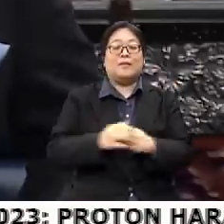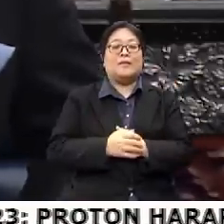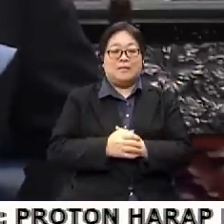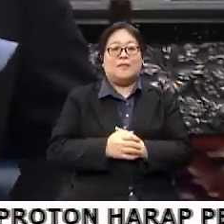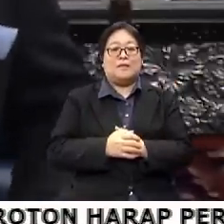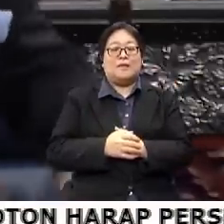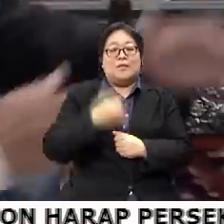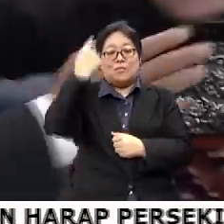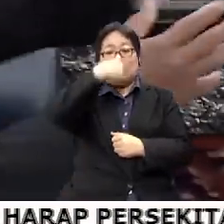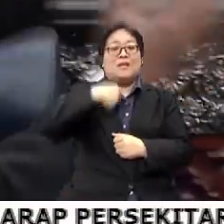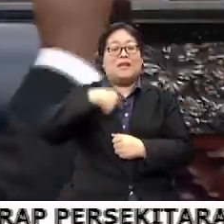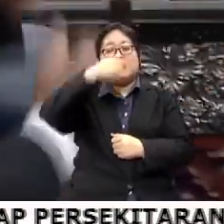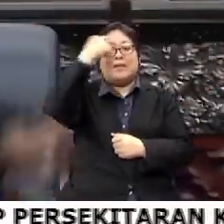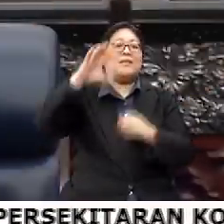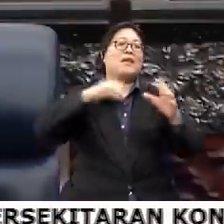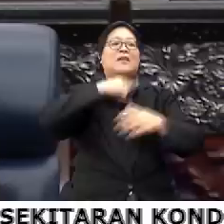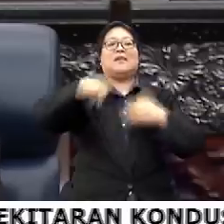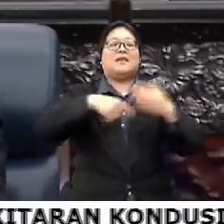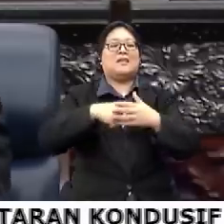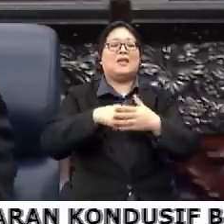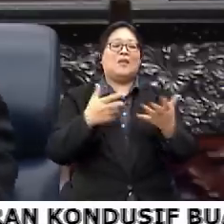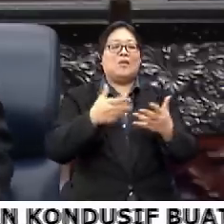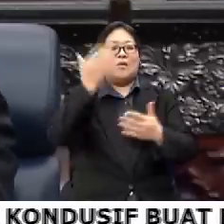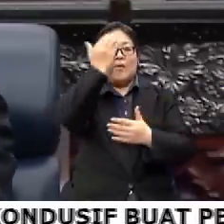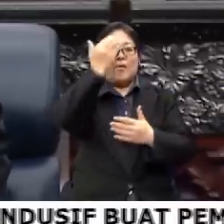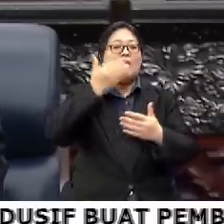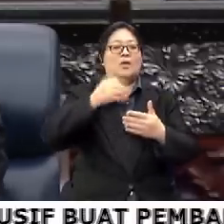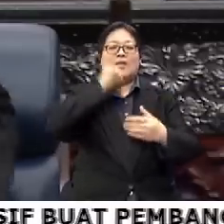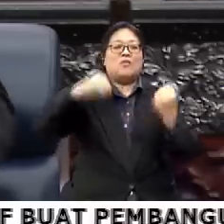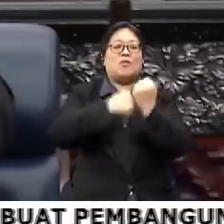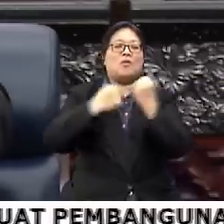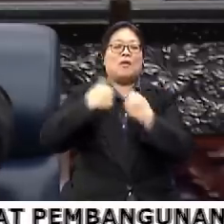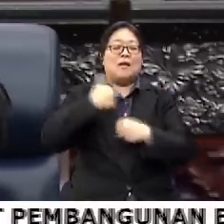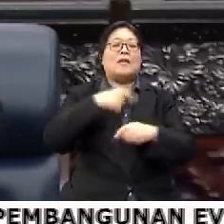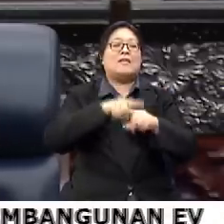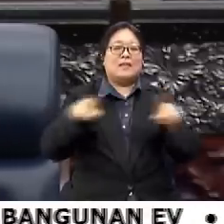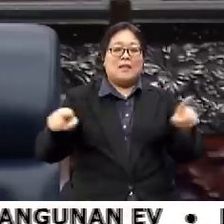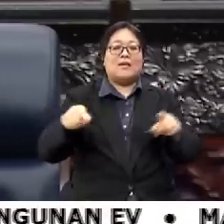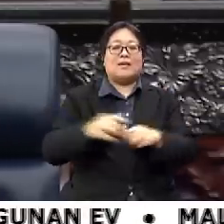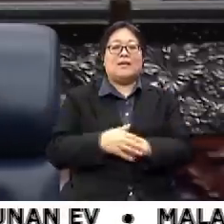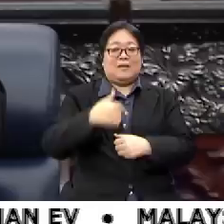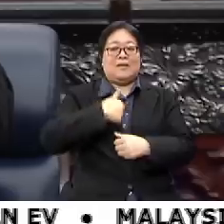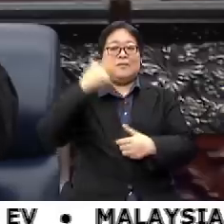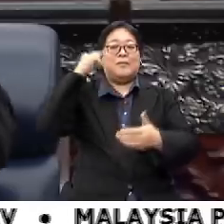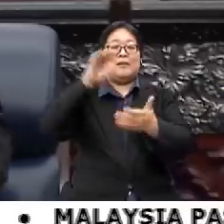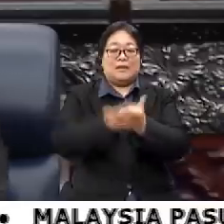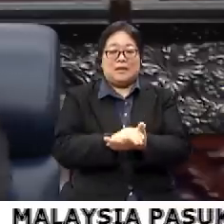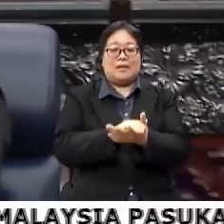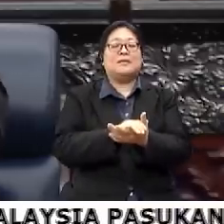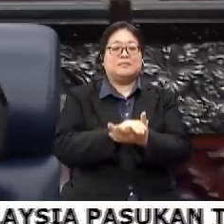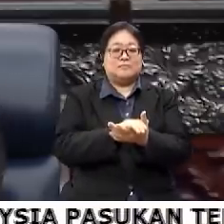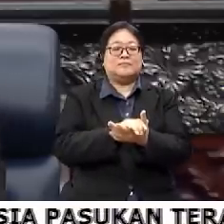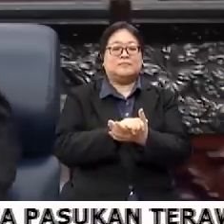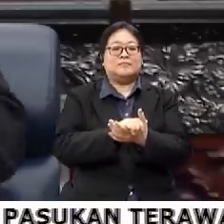hitamkan muka saya. Dia kata semua kita ni perompak lanun supaya rakyat tak sokong kita. Tapi saya percaya bahawa